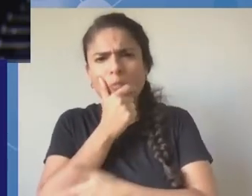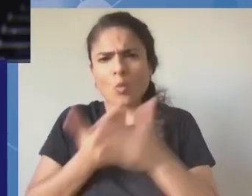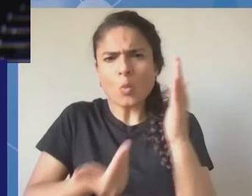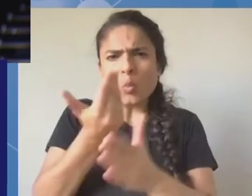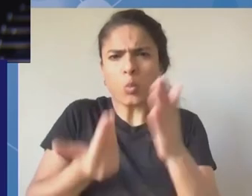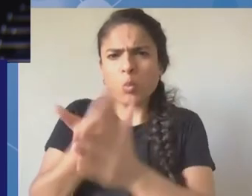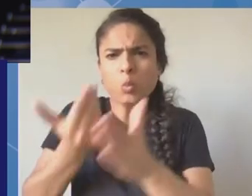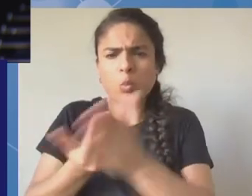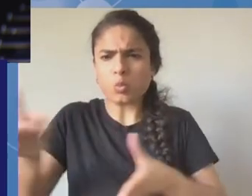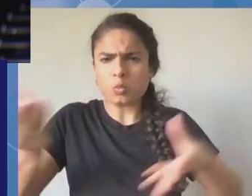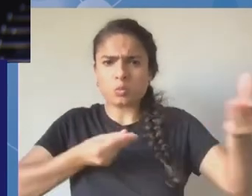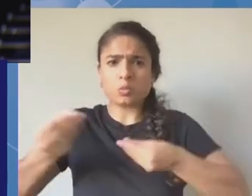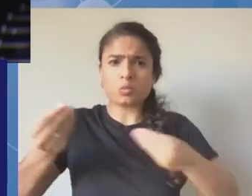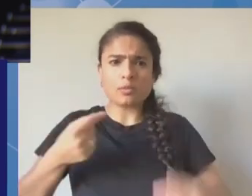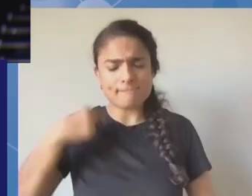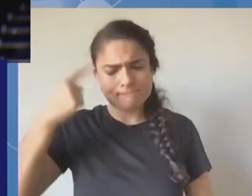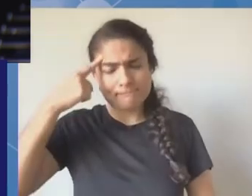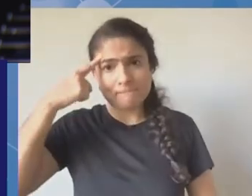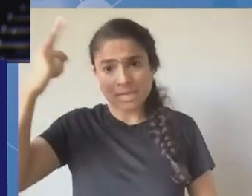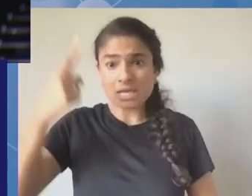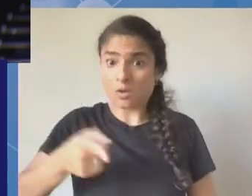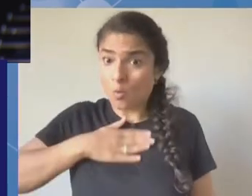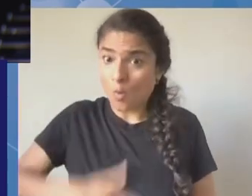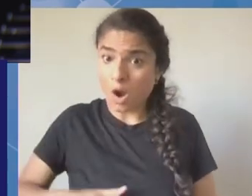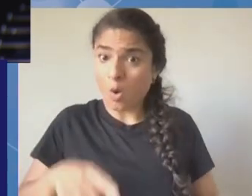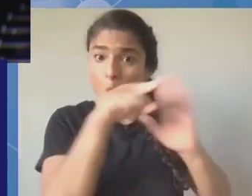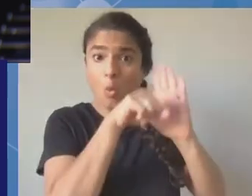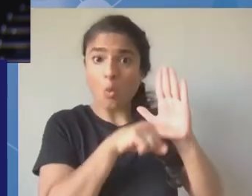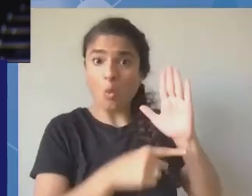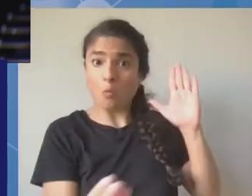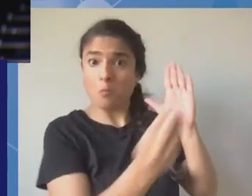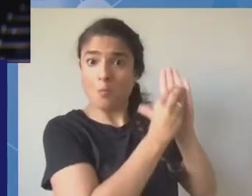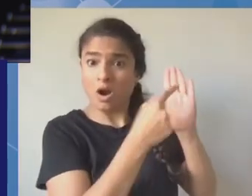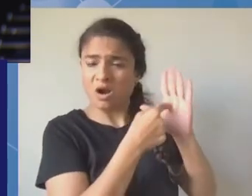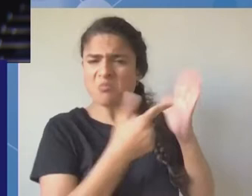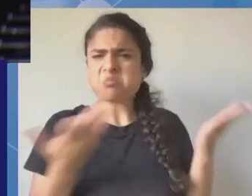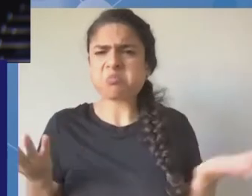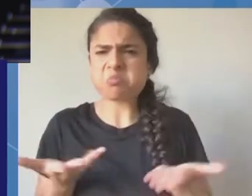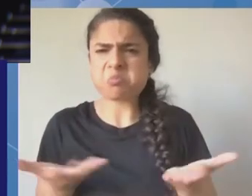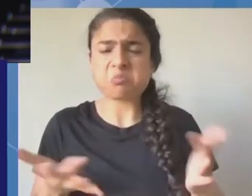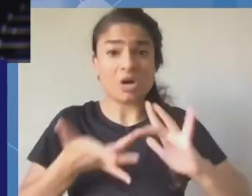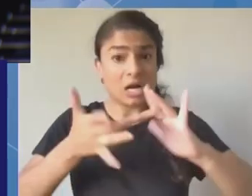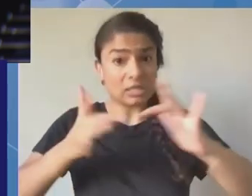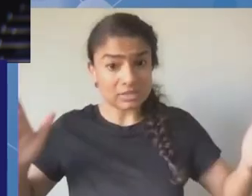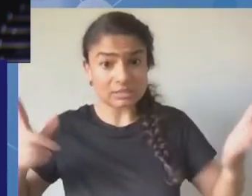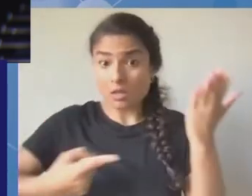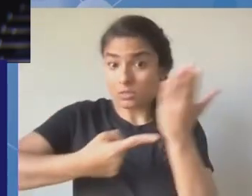如果我们想能够更好的调整互联网当中的